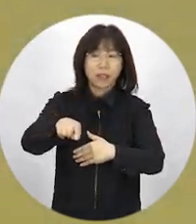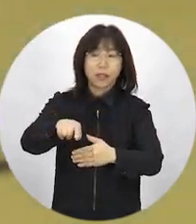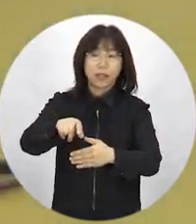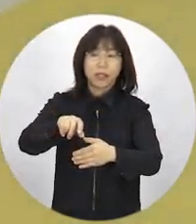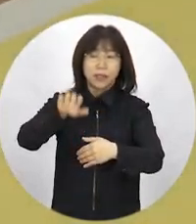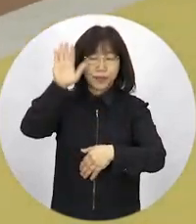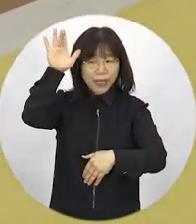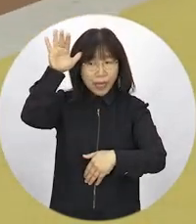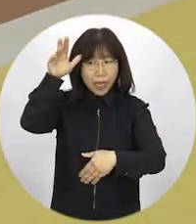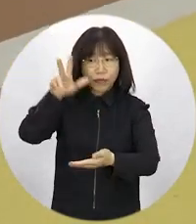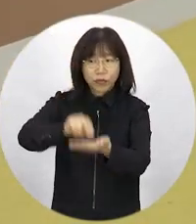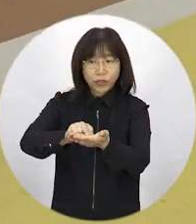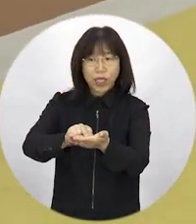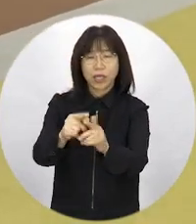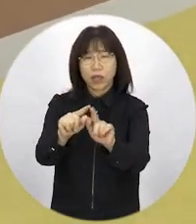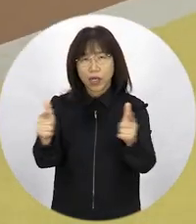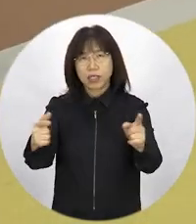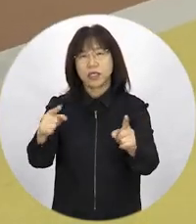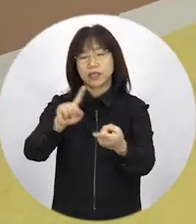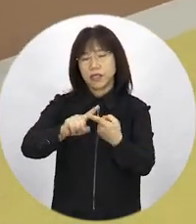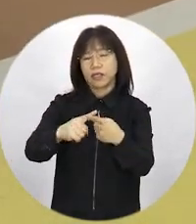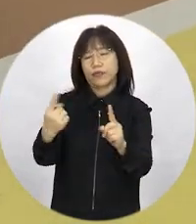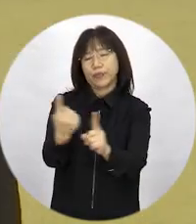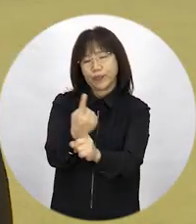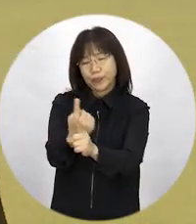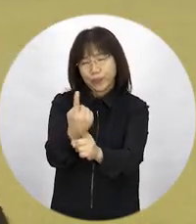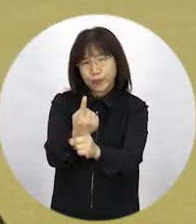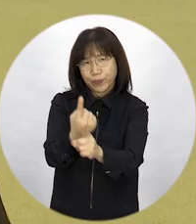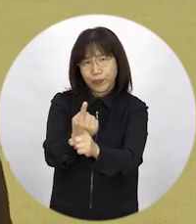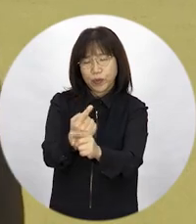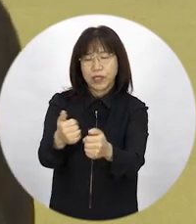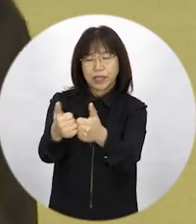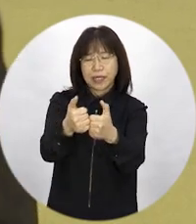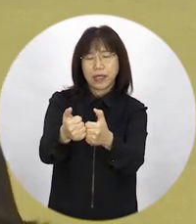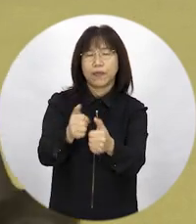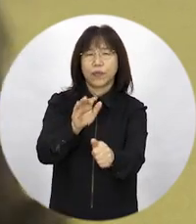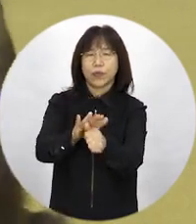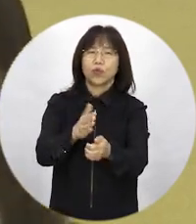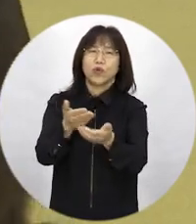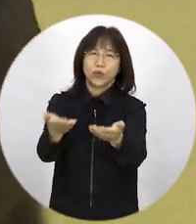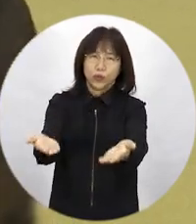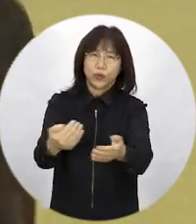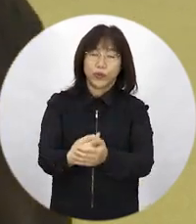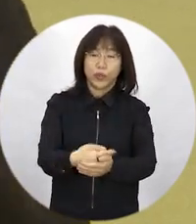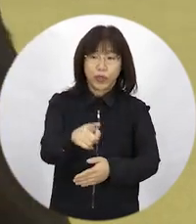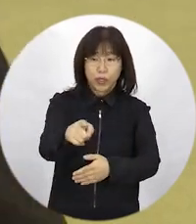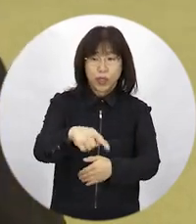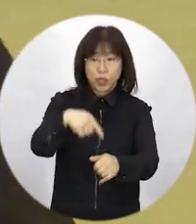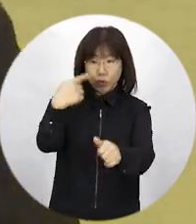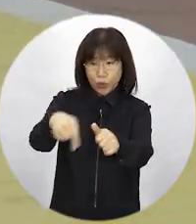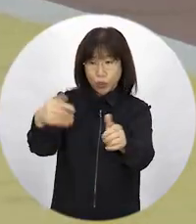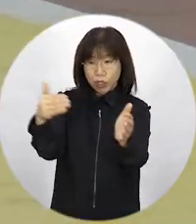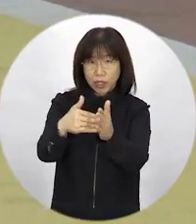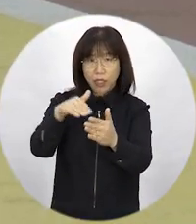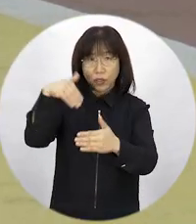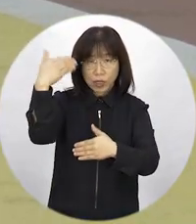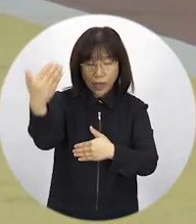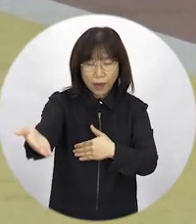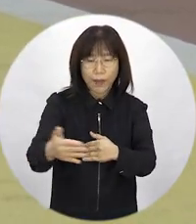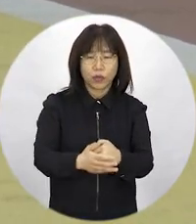반려견의 문제점을 진단하고 맞춤형 행동교정과 상담을 진행합니다. 특히 행동교정 교육이 완료된